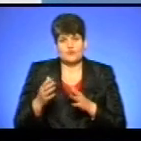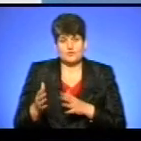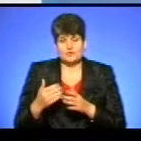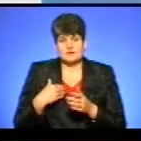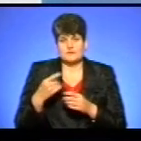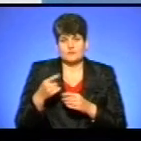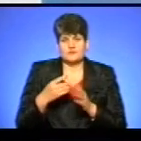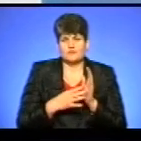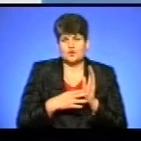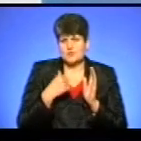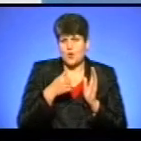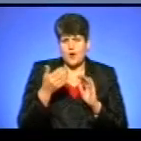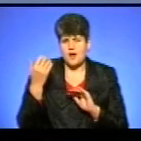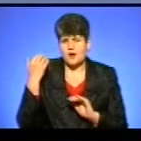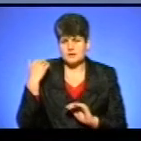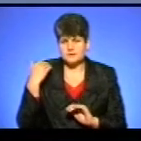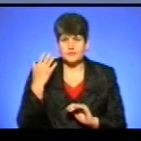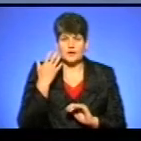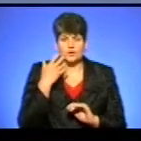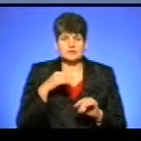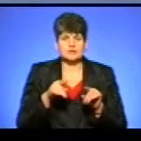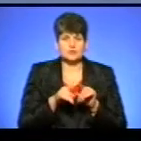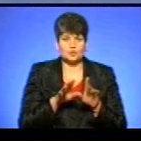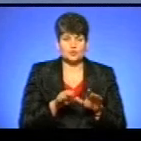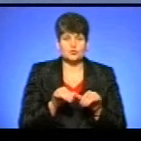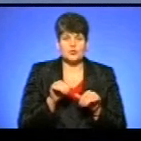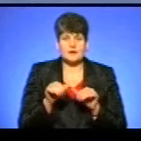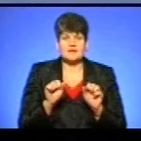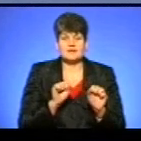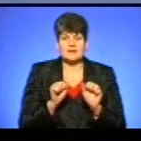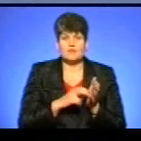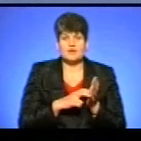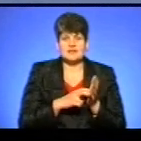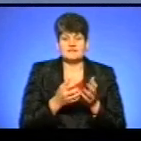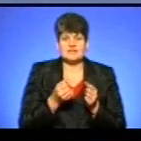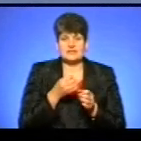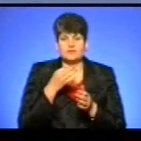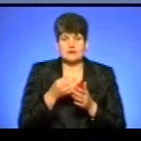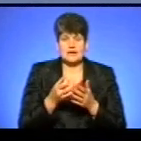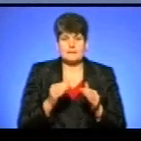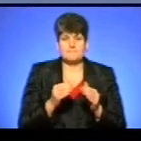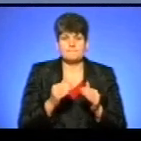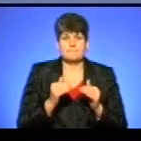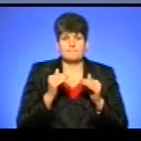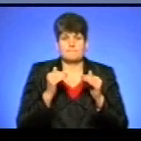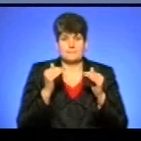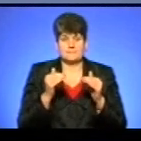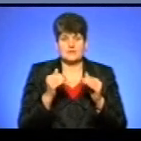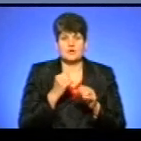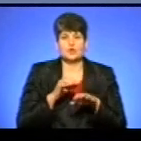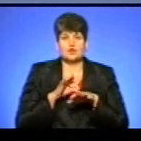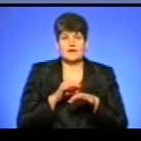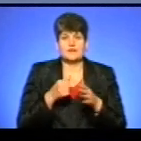свій час, в 90-х роках, коли також окремі керівники боялися на себе взяти відповідальність і прийняти підвищення тарифу, довели до